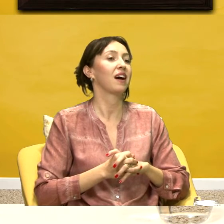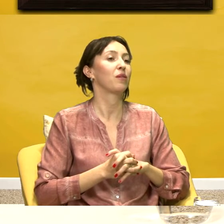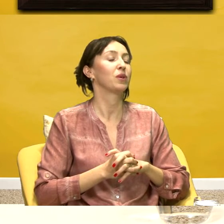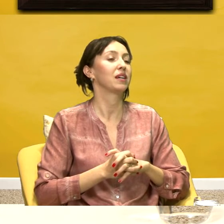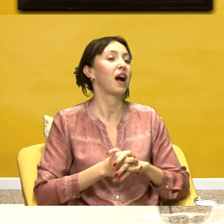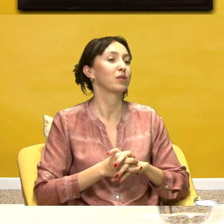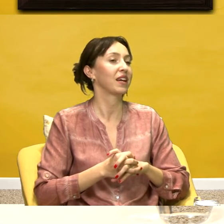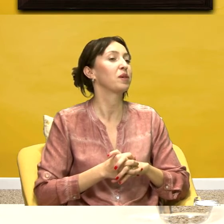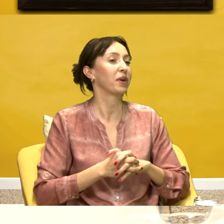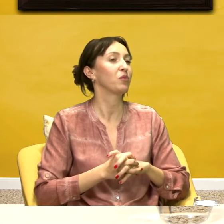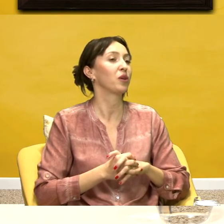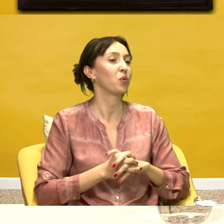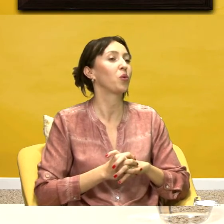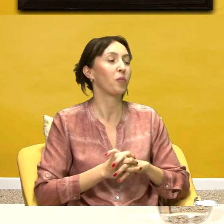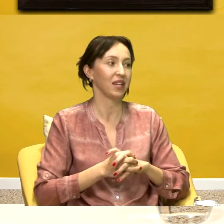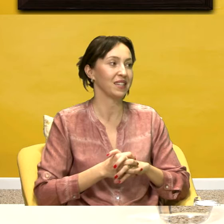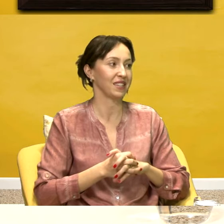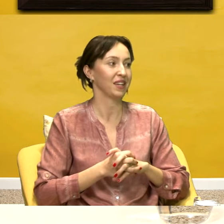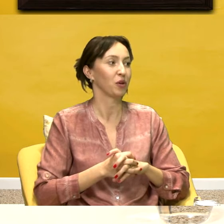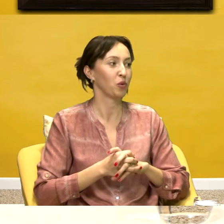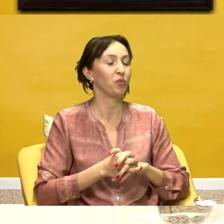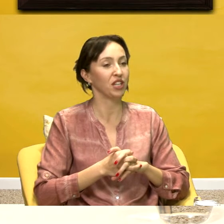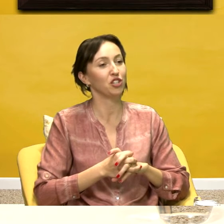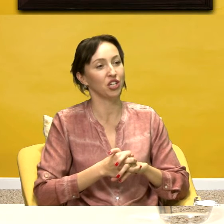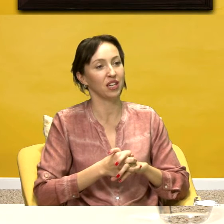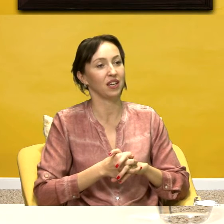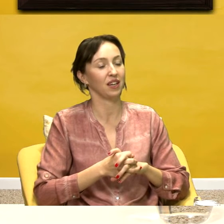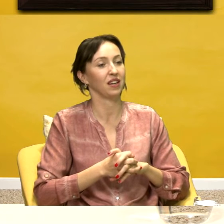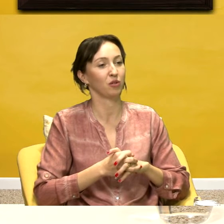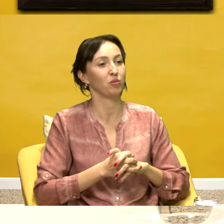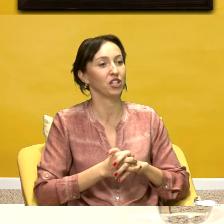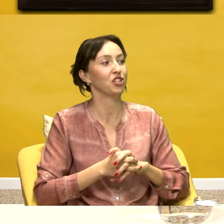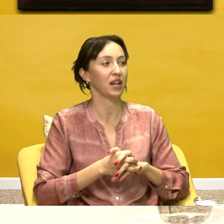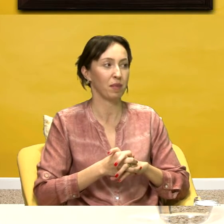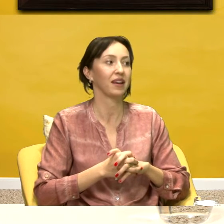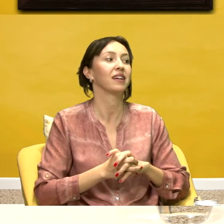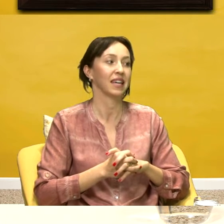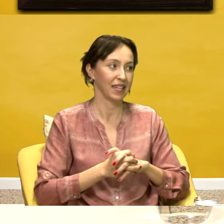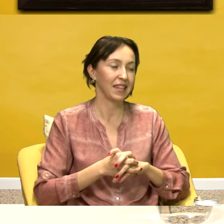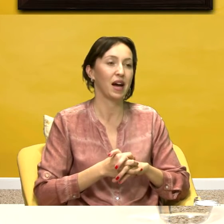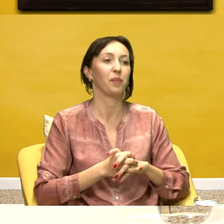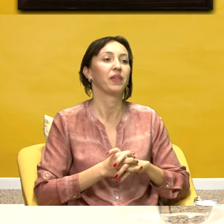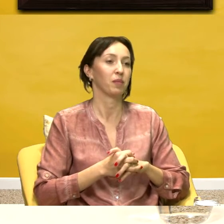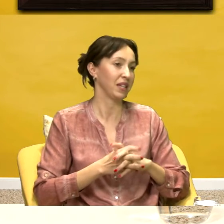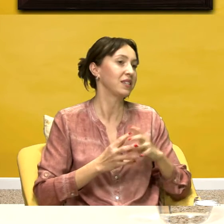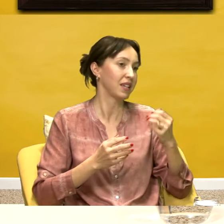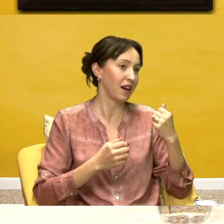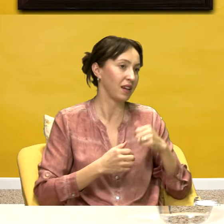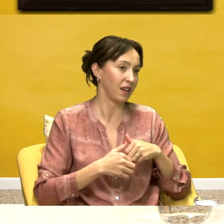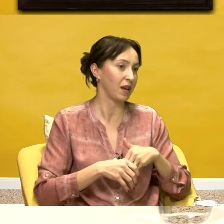Un an de zile au stat împreună cu părinții, cu bunicii, cu bunicii. Ești până la vârsta de un an? Da.